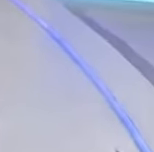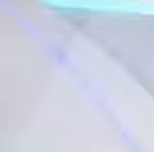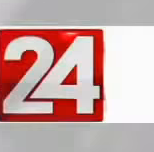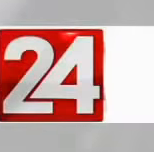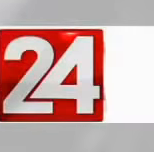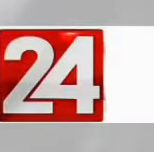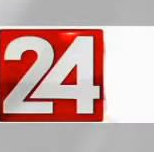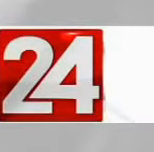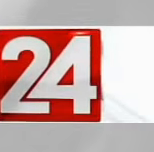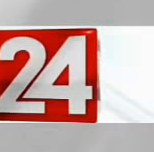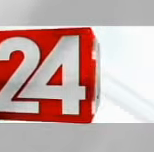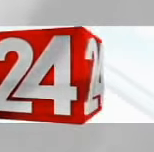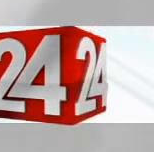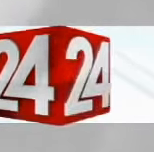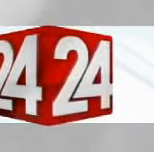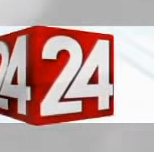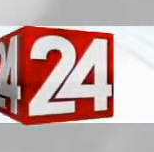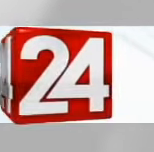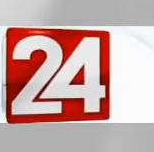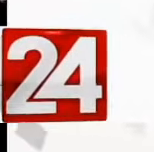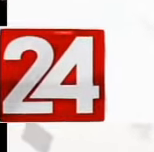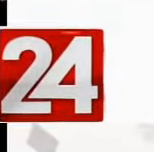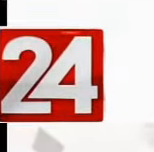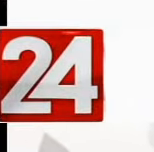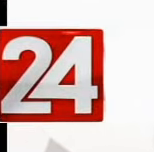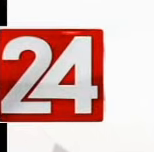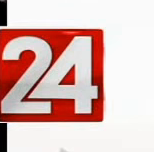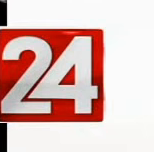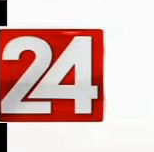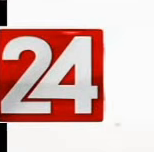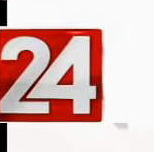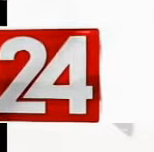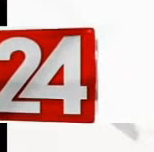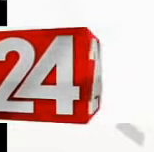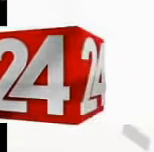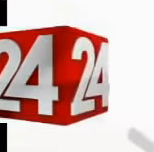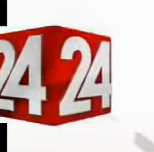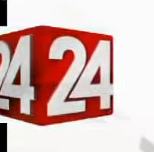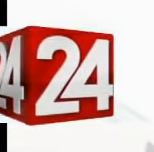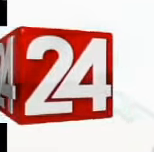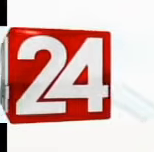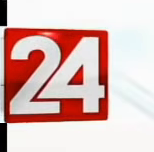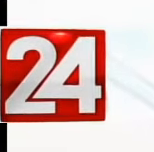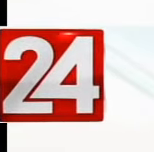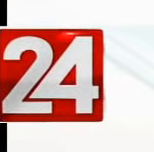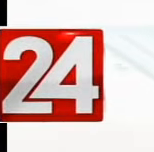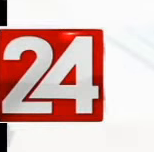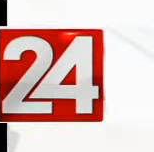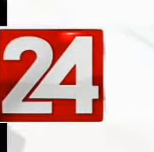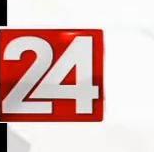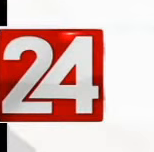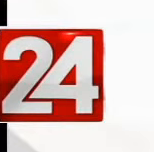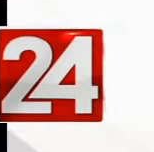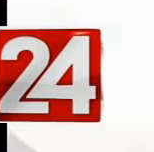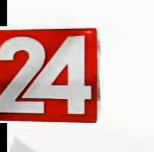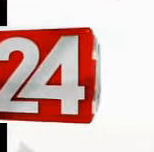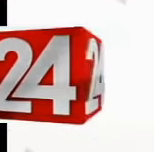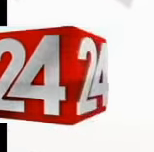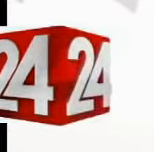Susunod! Ang nadiskubre sa autopsy report sa labi ng artist na si Bree